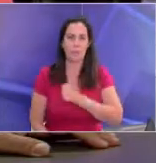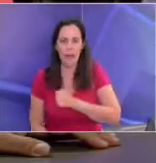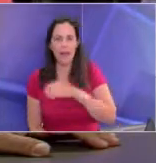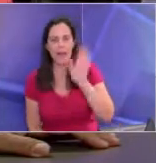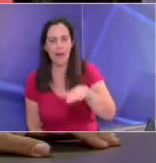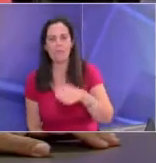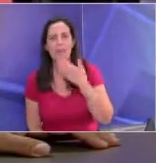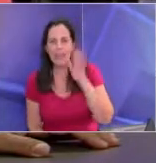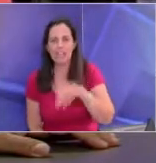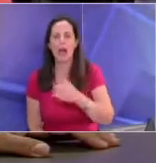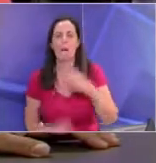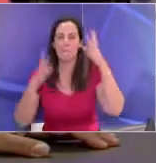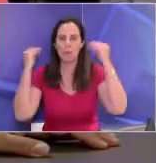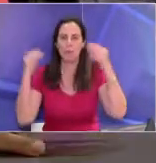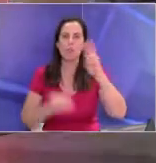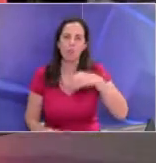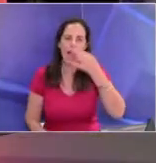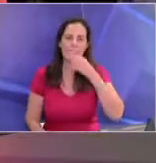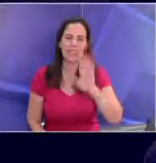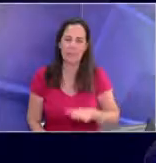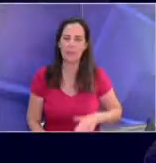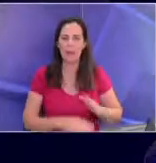וגם בעברית וגם בבן גוריון יש כאן מרצים